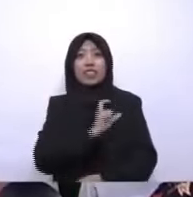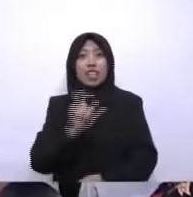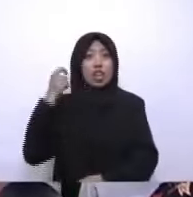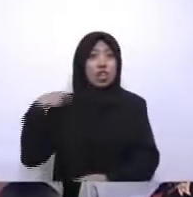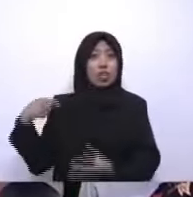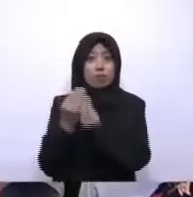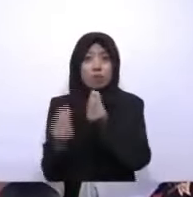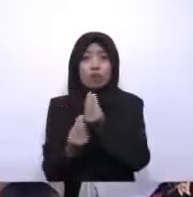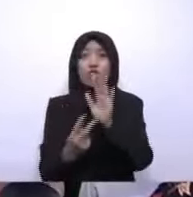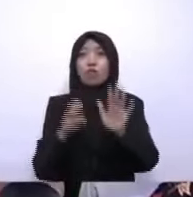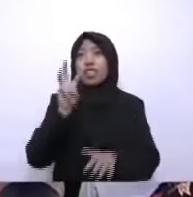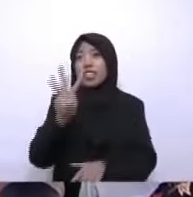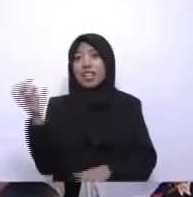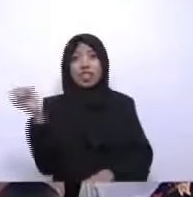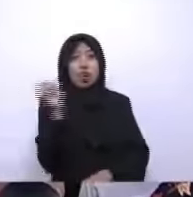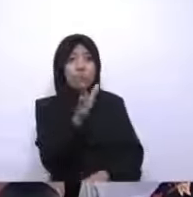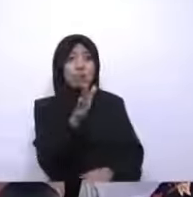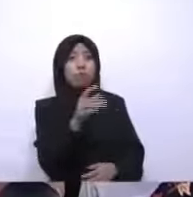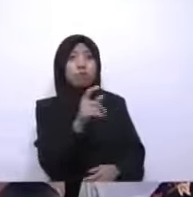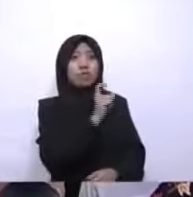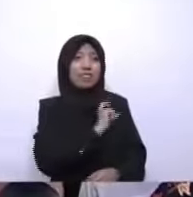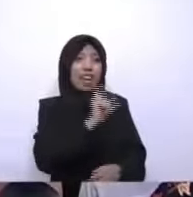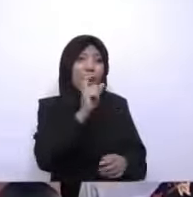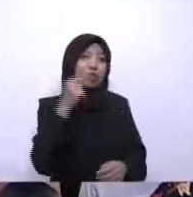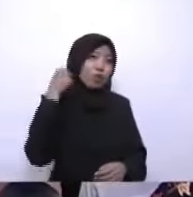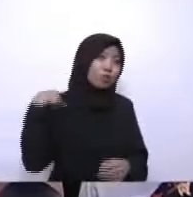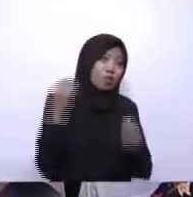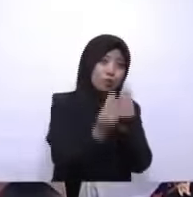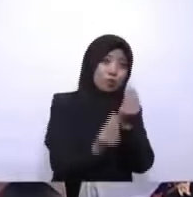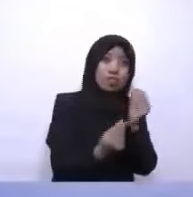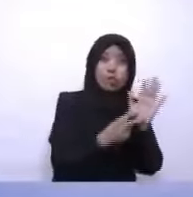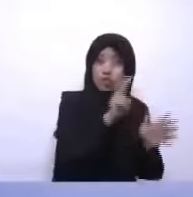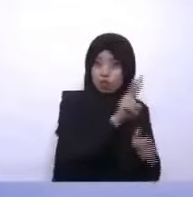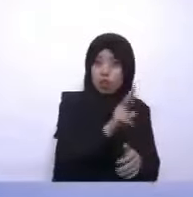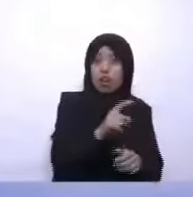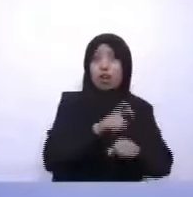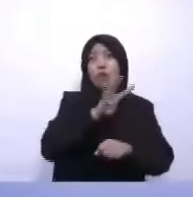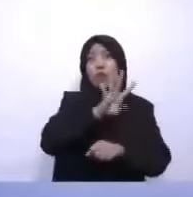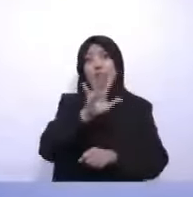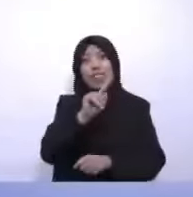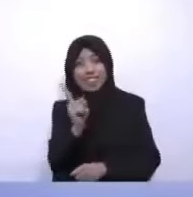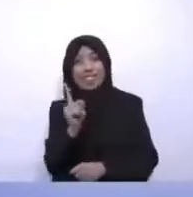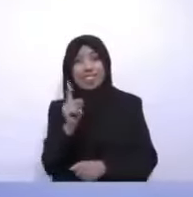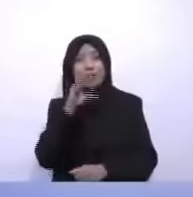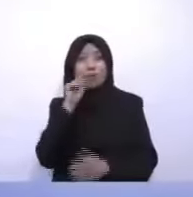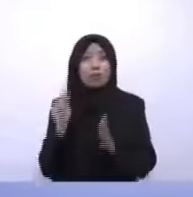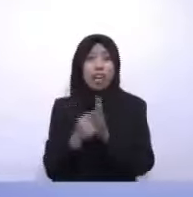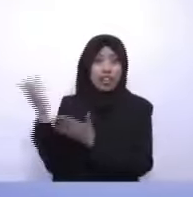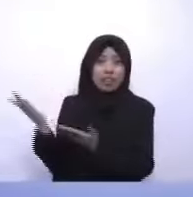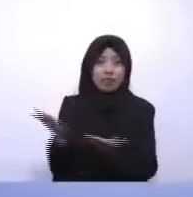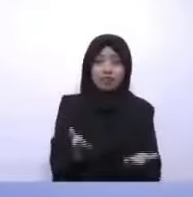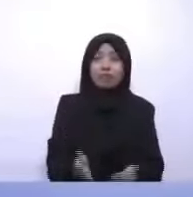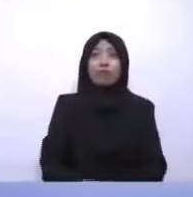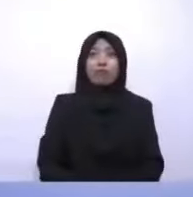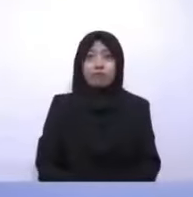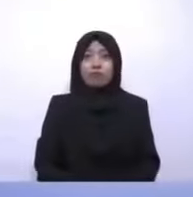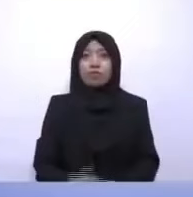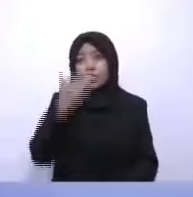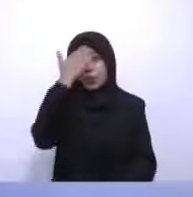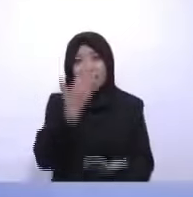nomor urut 3 menanggapi jawaban Cawagup nomor urut 2 dalam waktu 45 detik dimulai sejak berbicara. Iya, terima kasih.